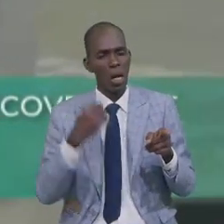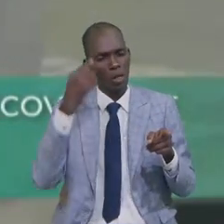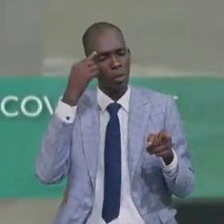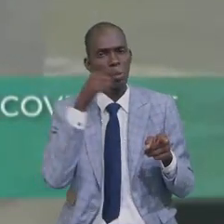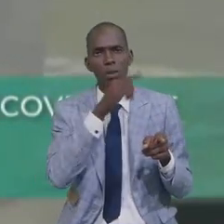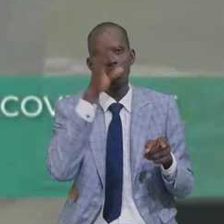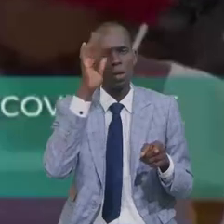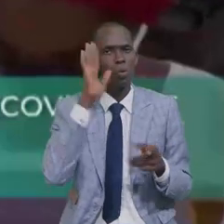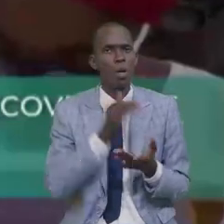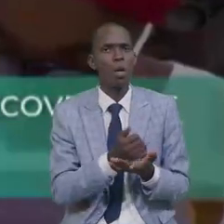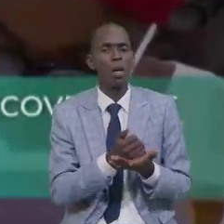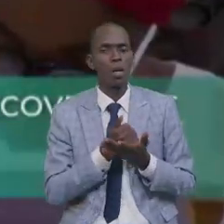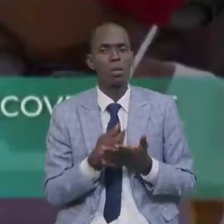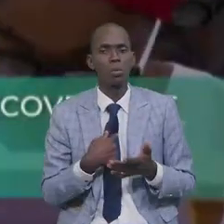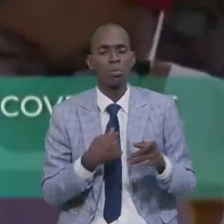Luc 18,